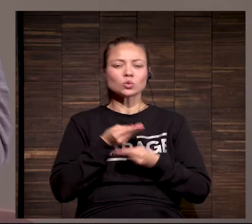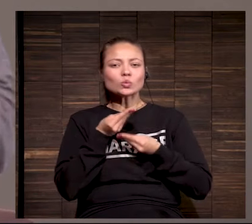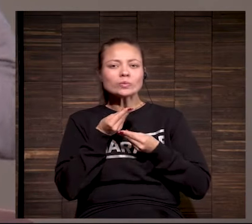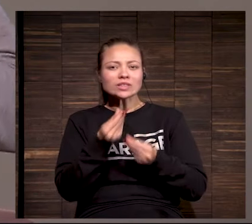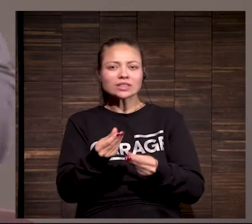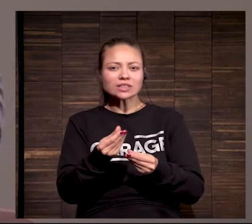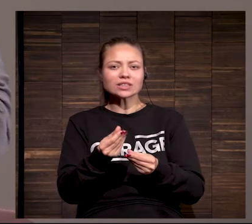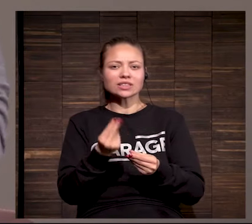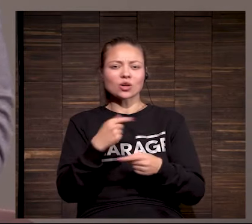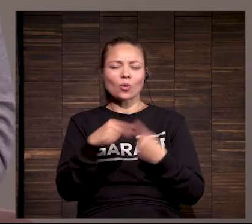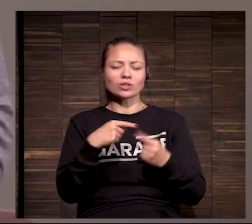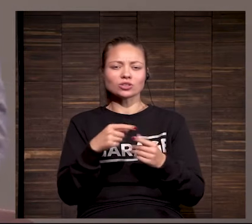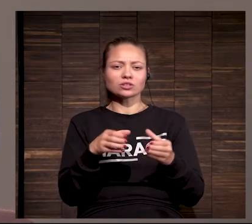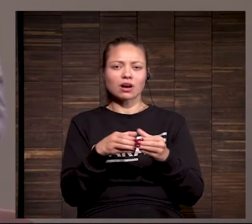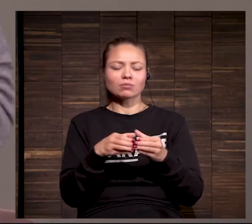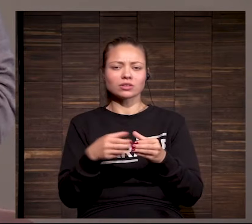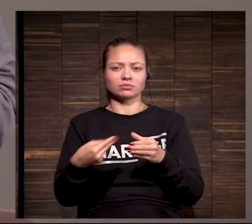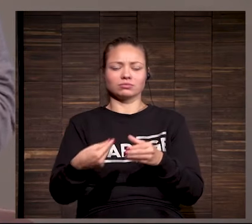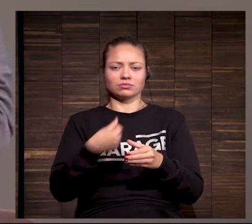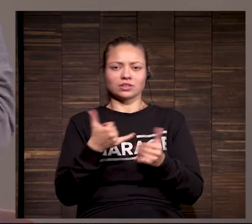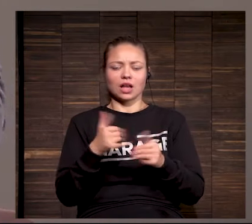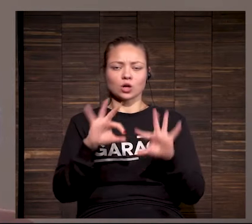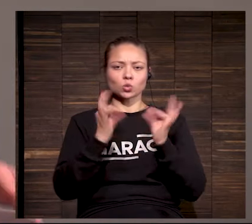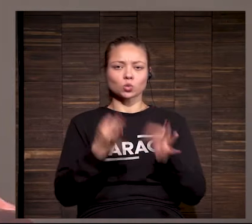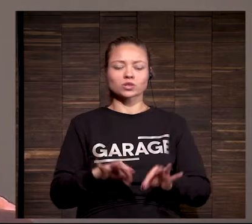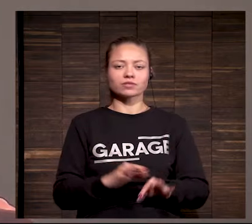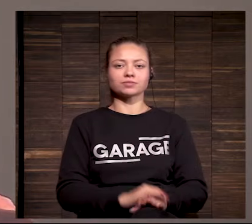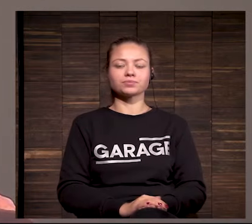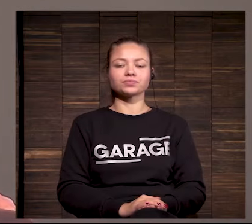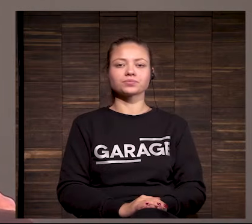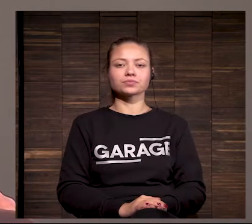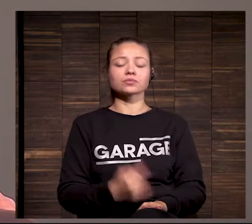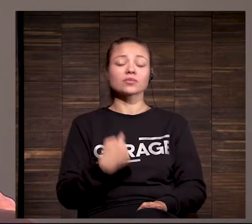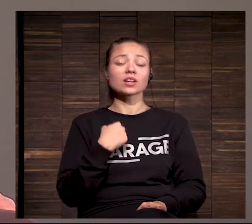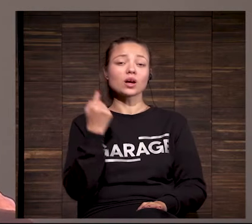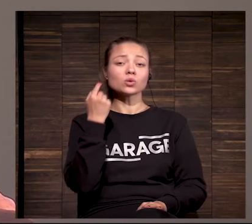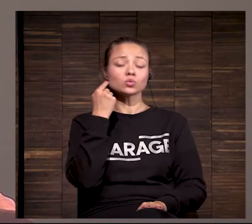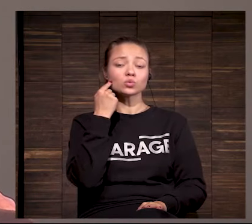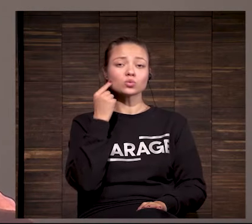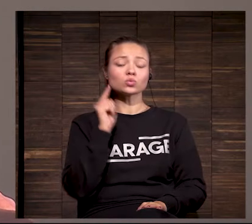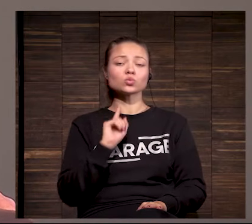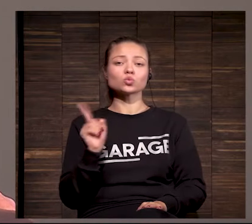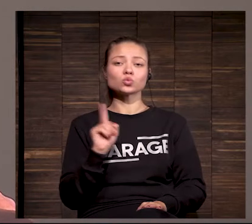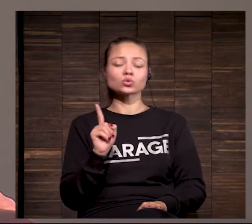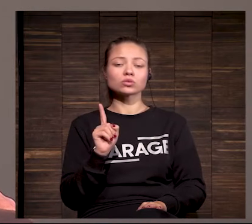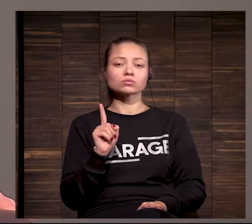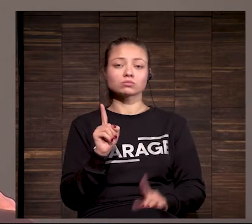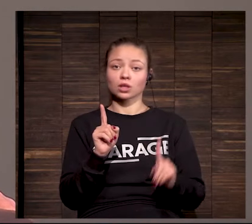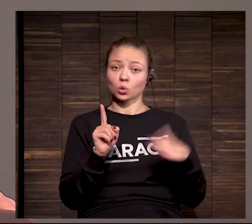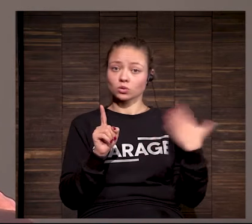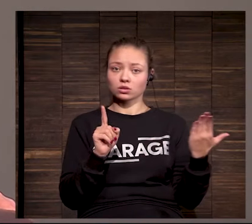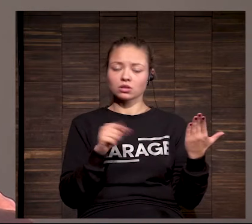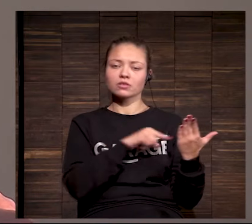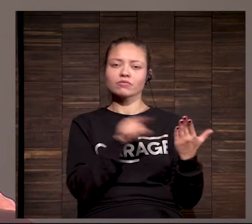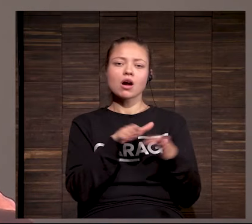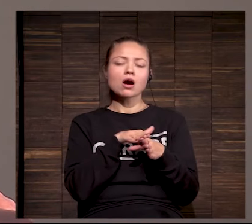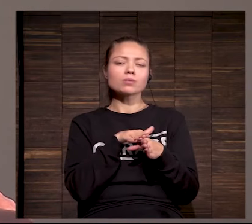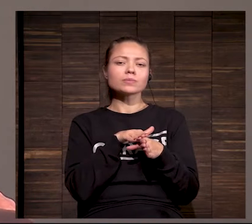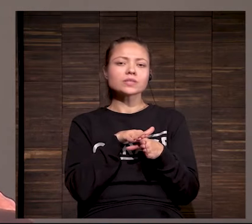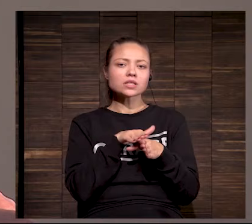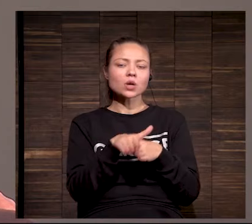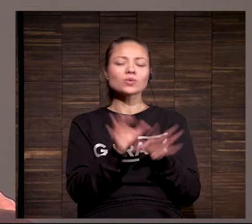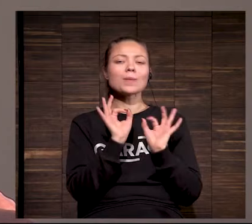коммерческие компании дать вам деньги на искусство я думаю что с одной стороны вы абсолютно